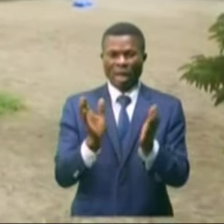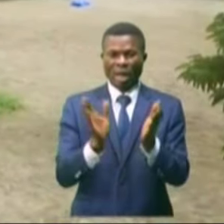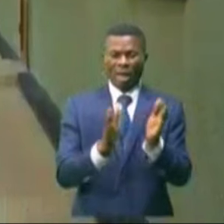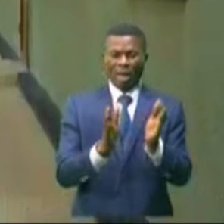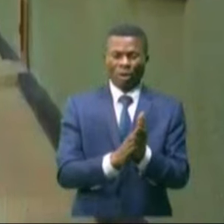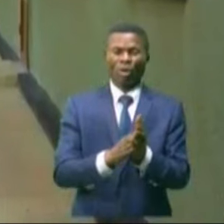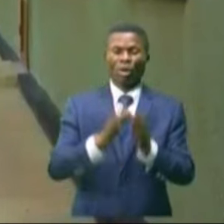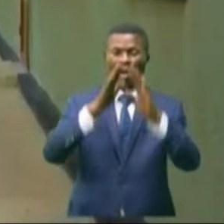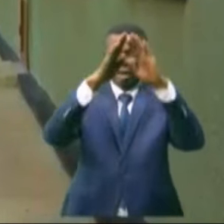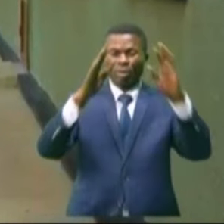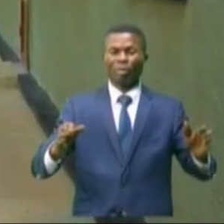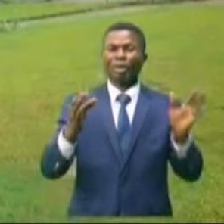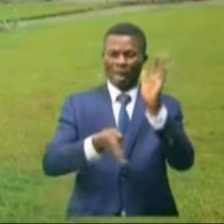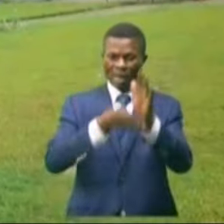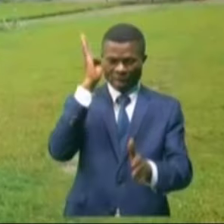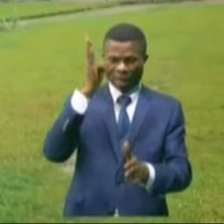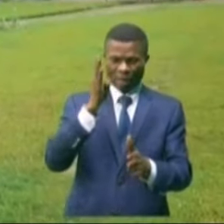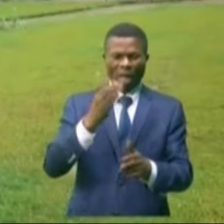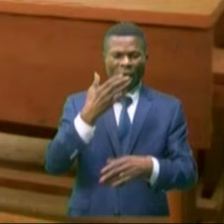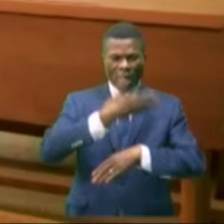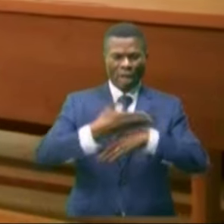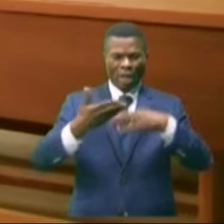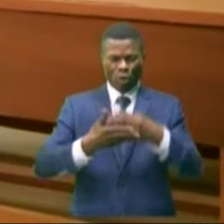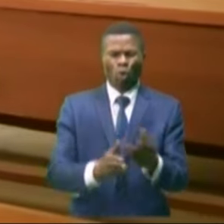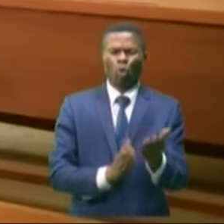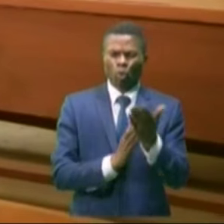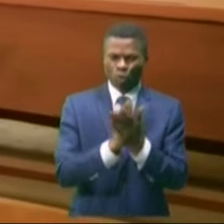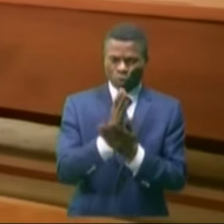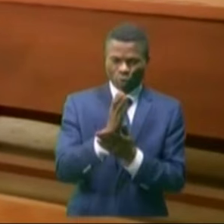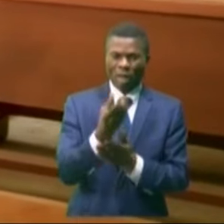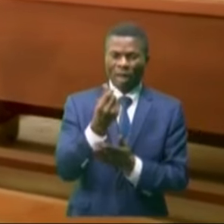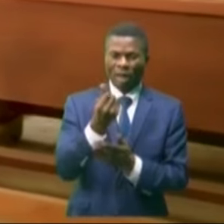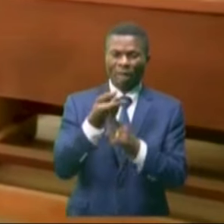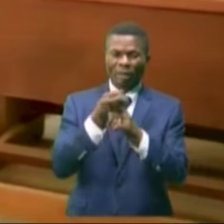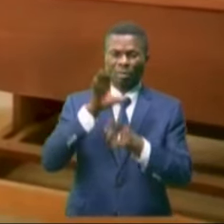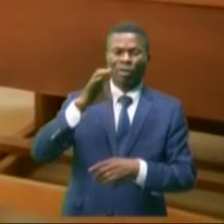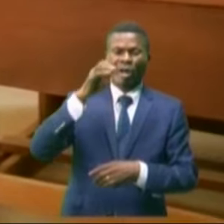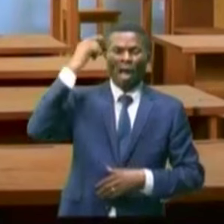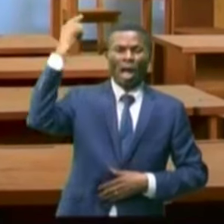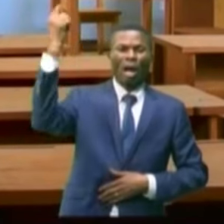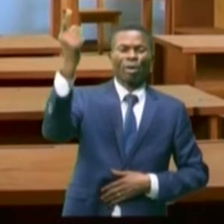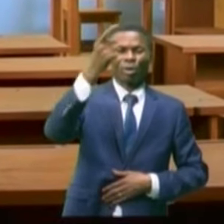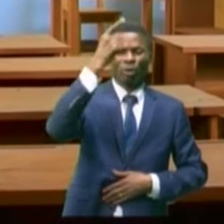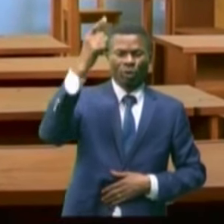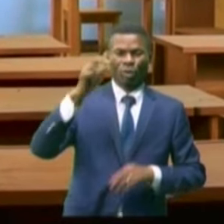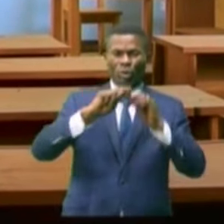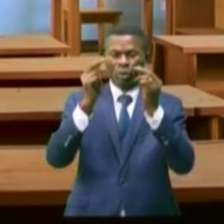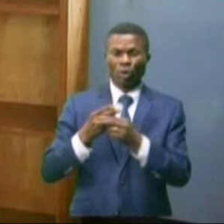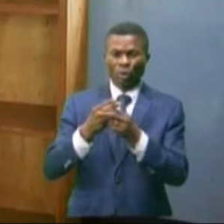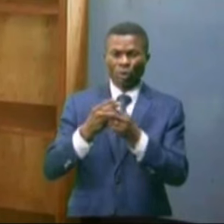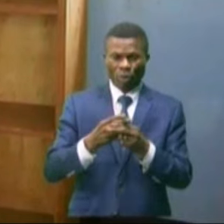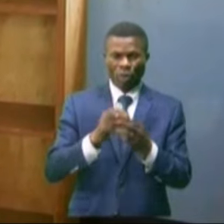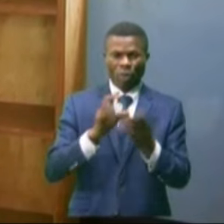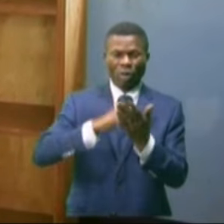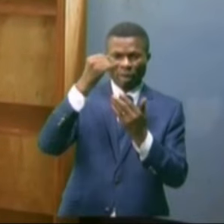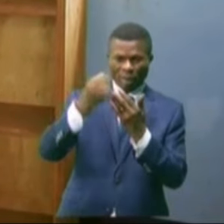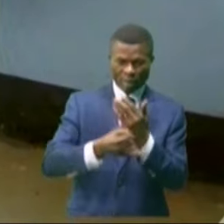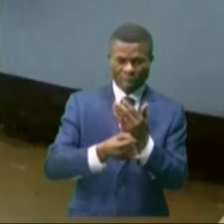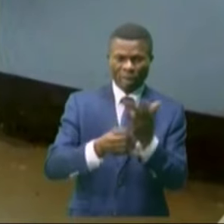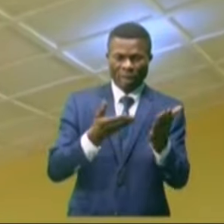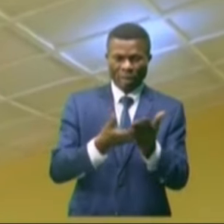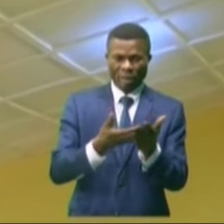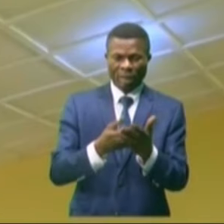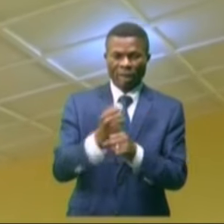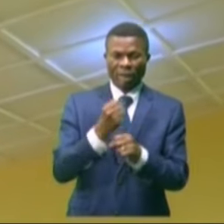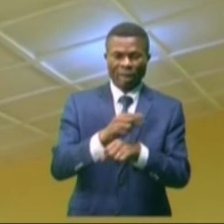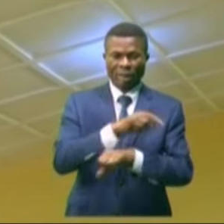9, construits selon la règle de l'art et équipés avec le financement de la Banque mondiale par la cellule de suivi des projets et programmes, un service du